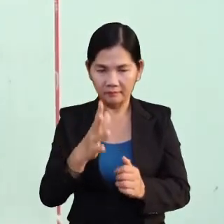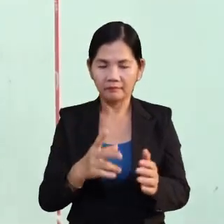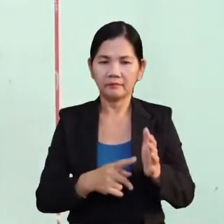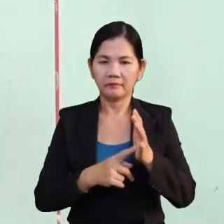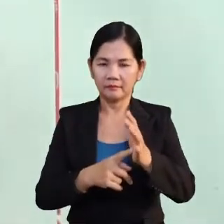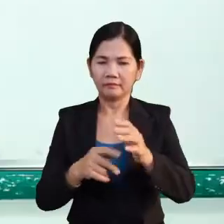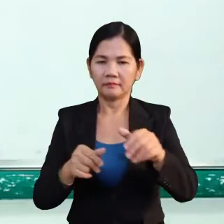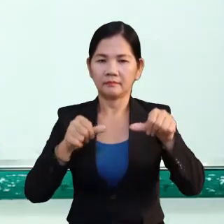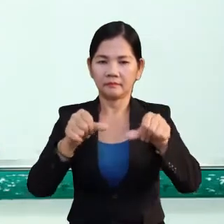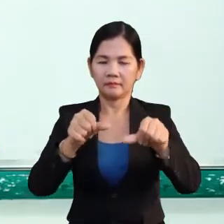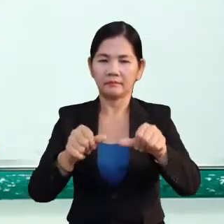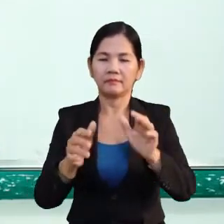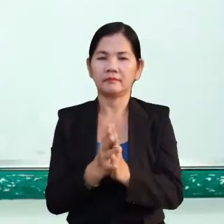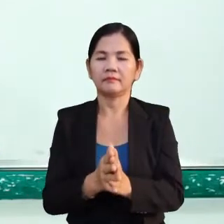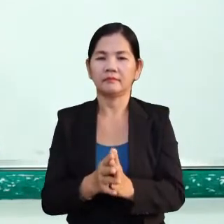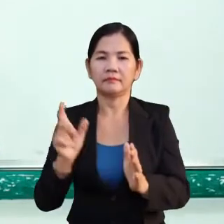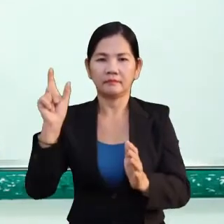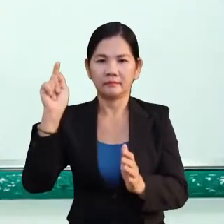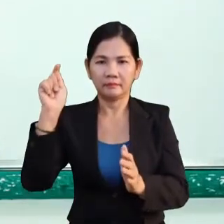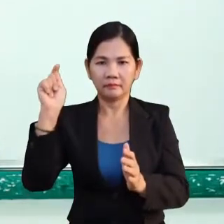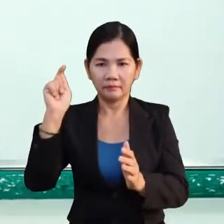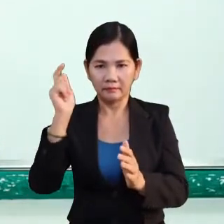កគ្រូបិទរូបភាពនៅលើក្តារខៀនបន្ត